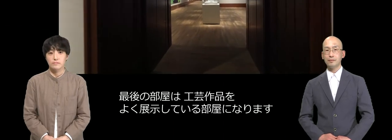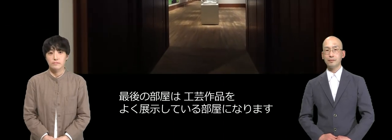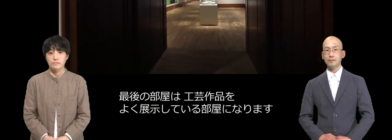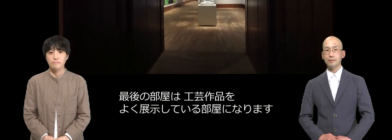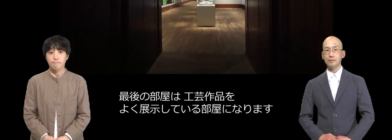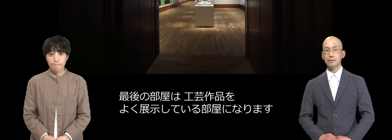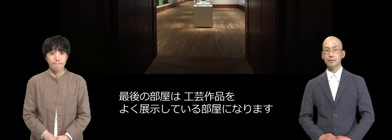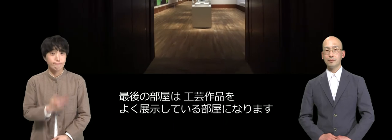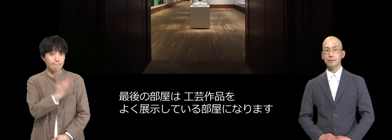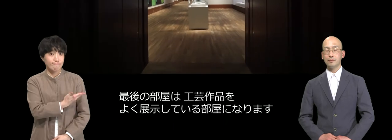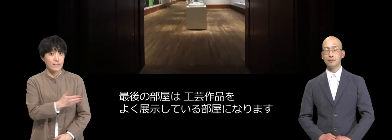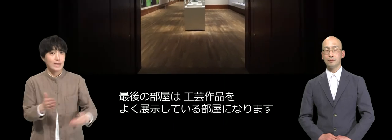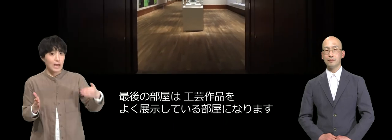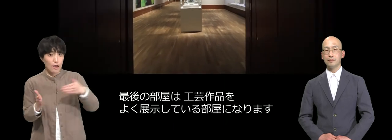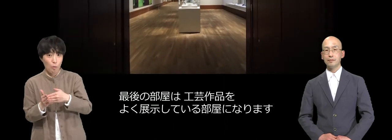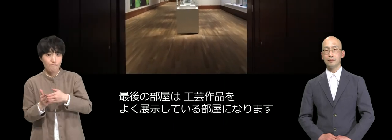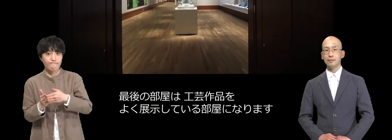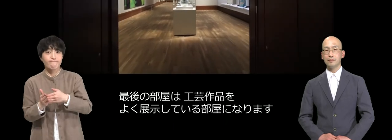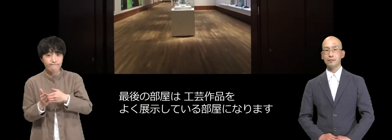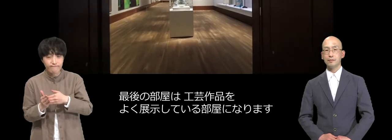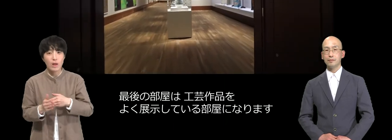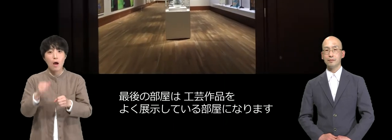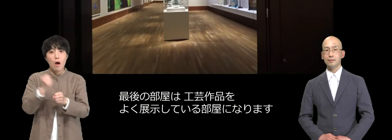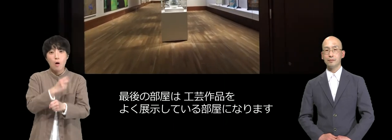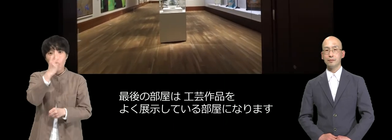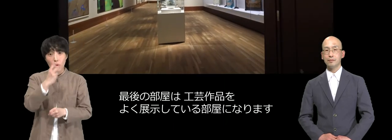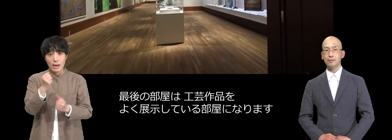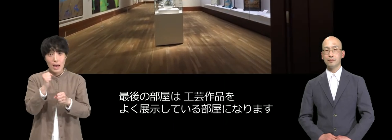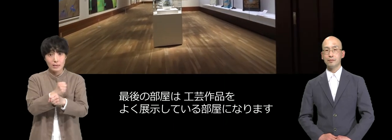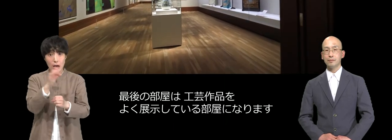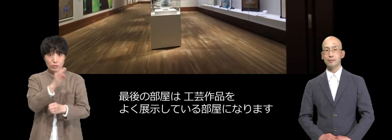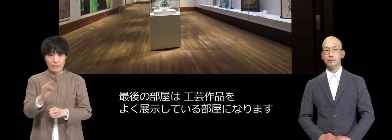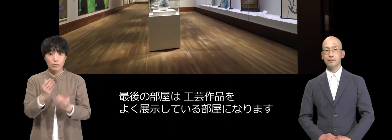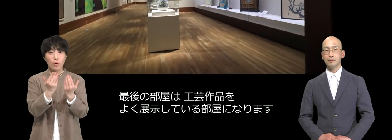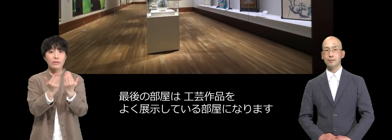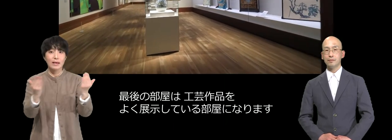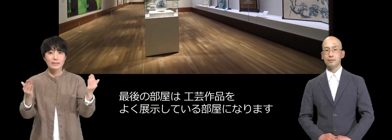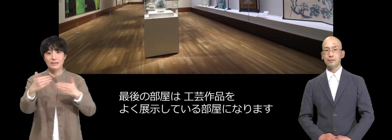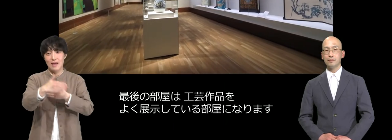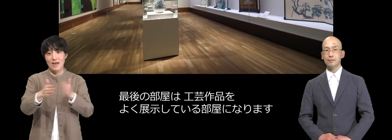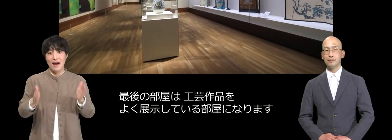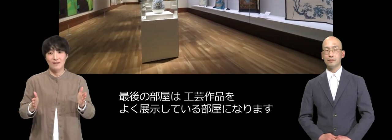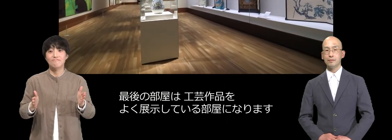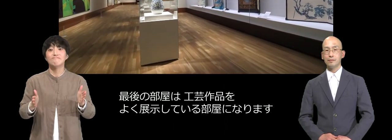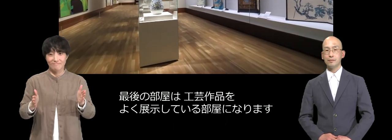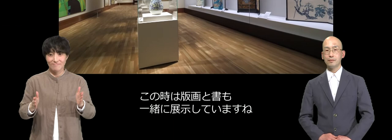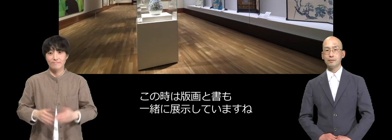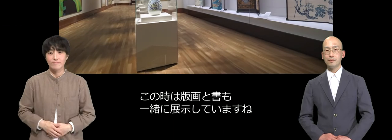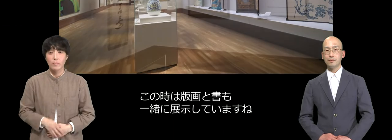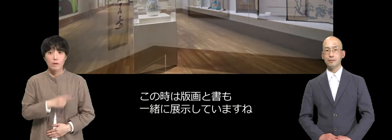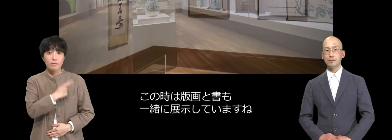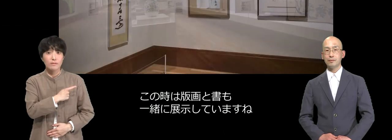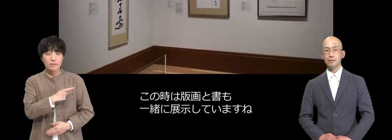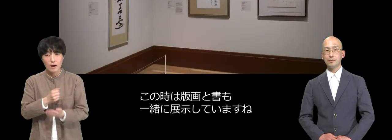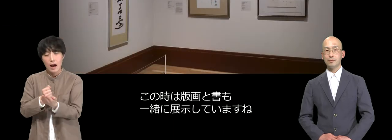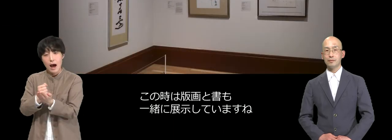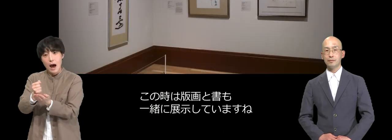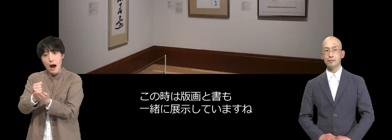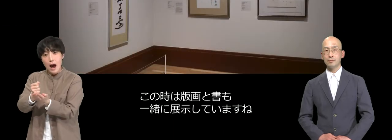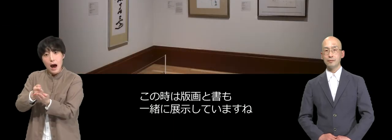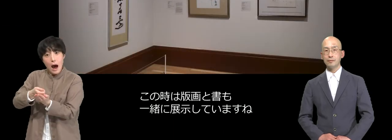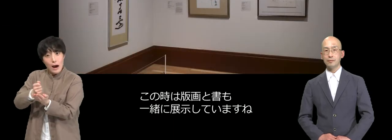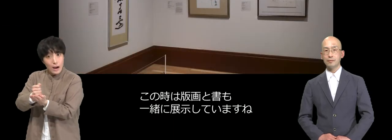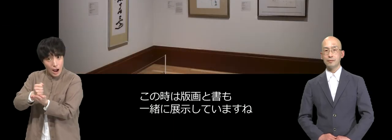はいえーと最後の部屋は工芸作品をよく電磁している家になりますこの時は版が